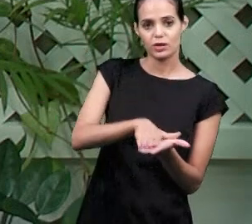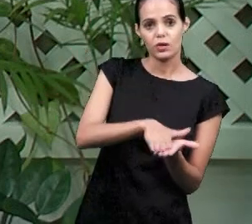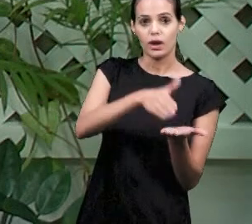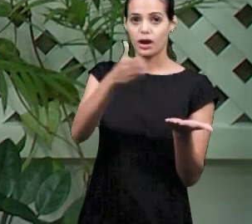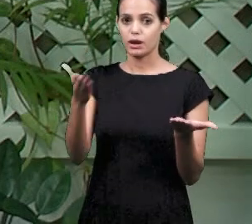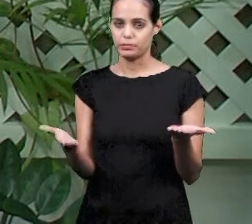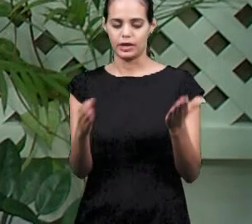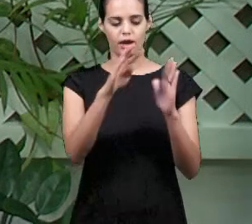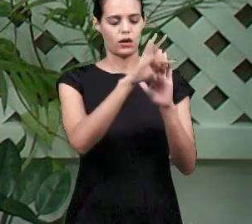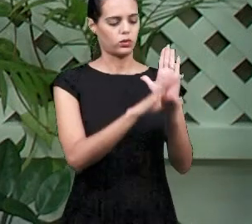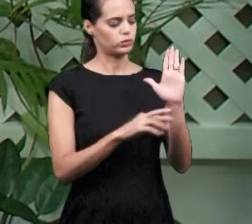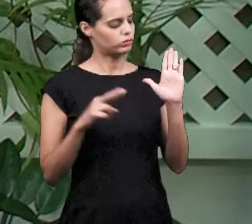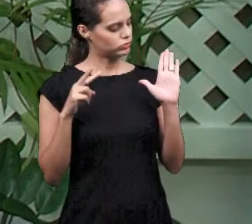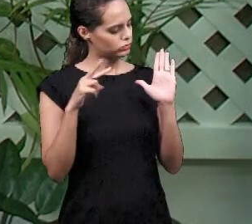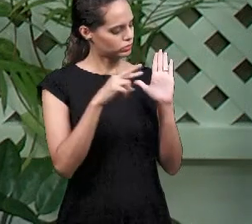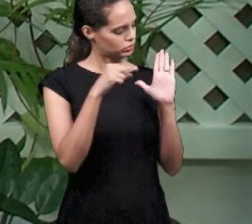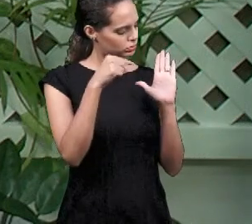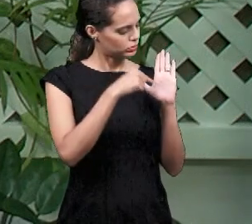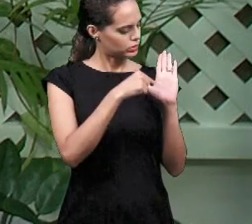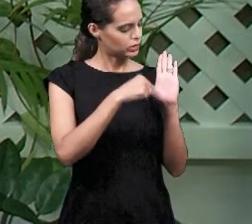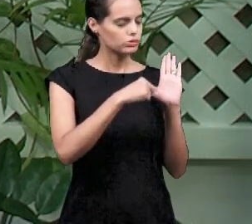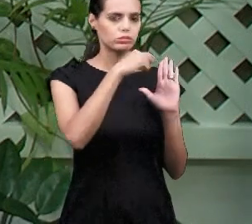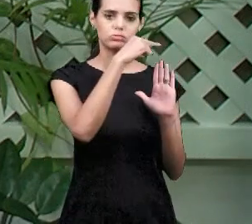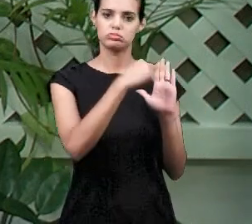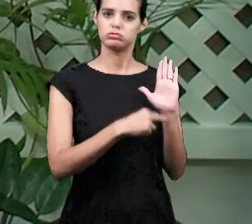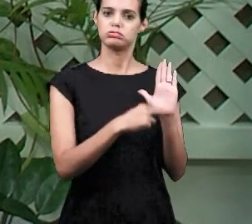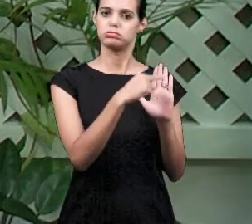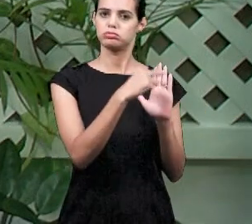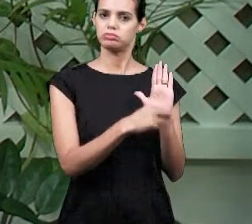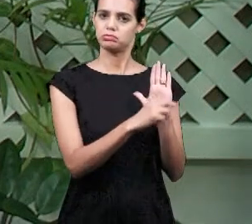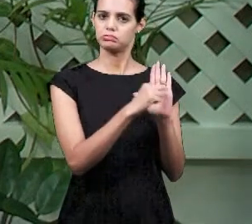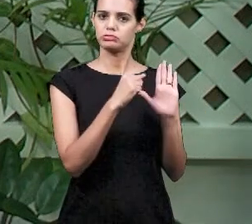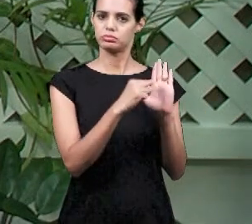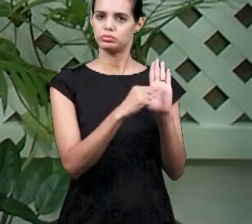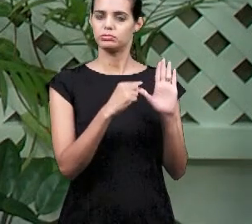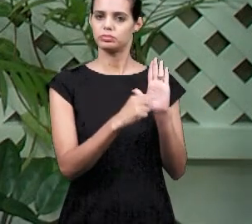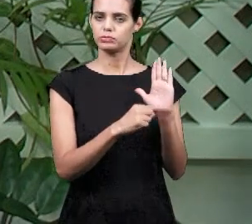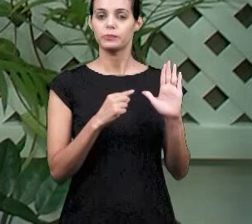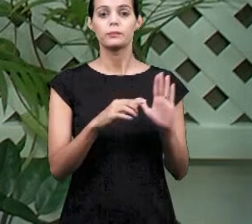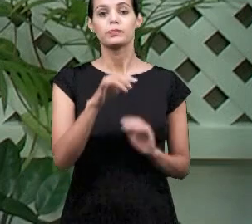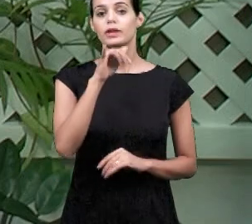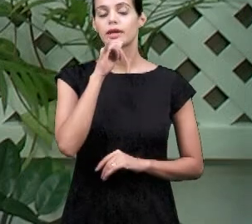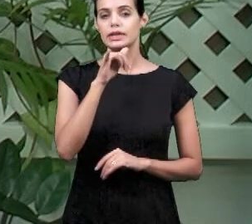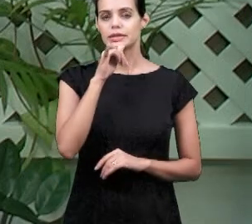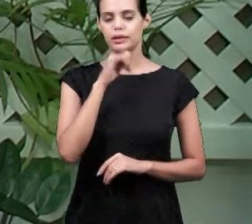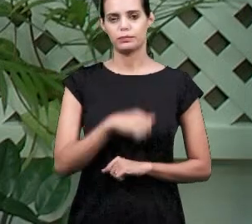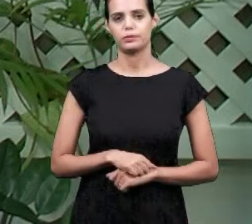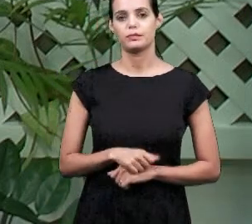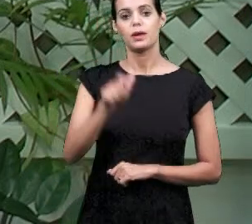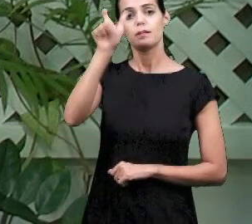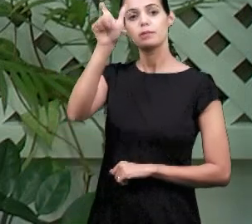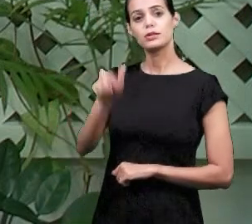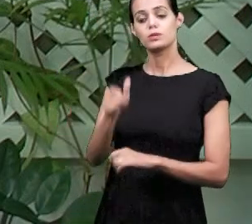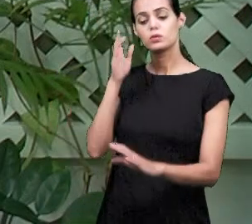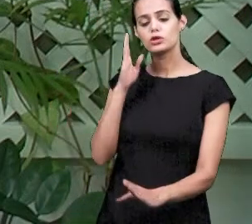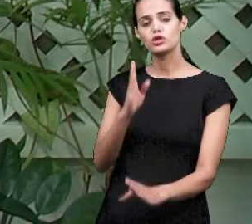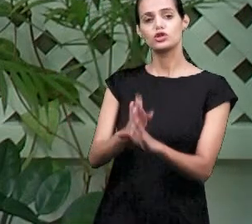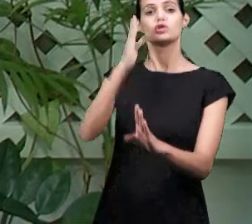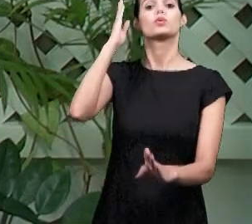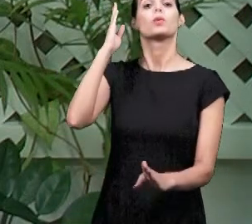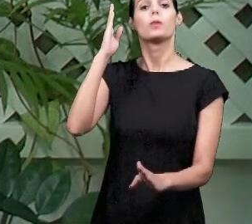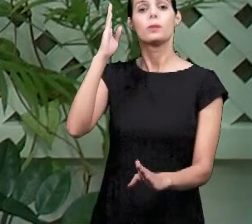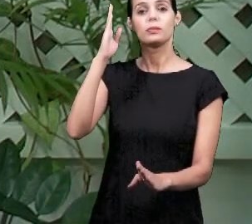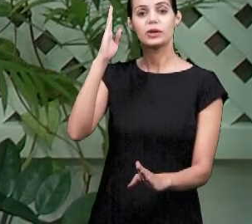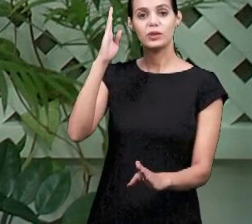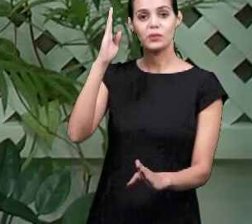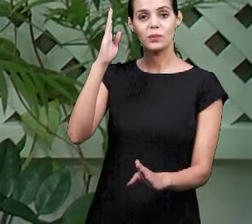manière par rapport à l'enseignement, dans la simplicité, bien évidemment, parce que nous faisons face à des personnes de tous les niveaux